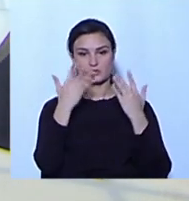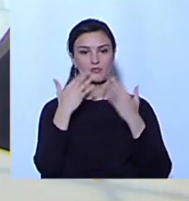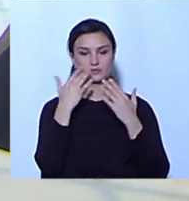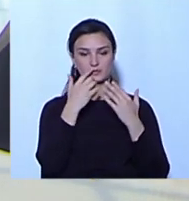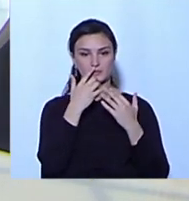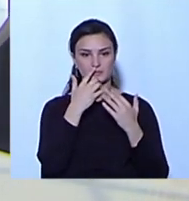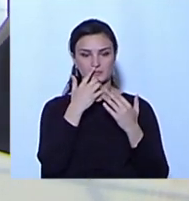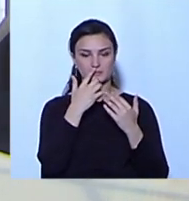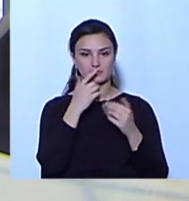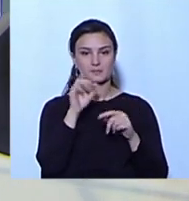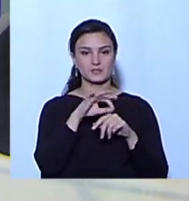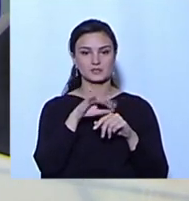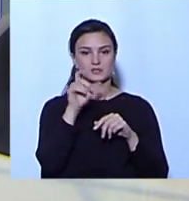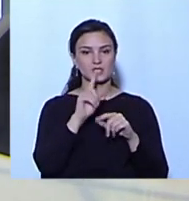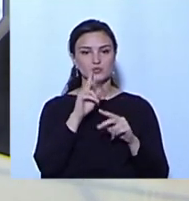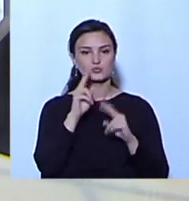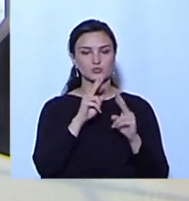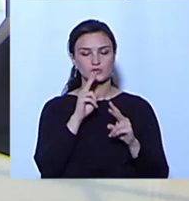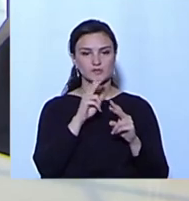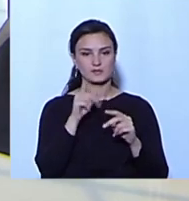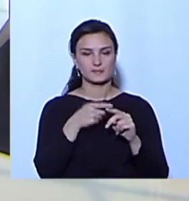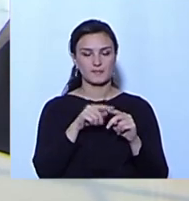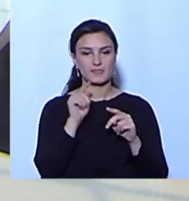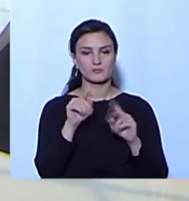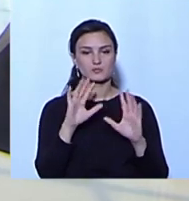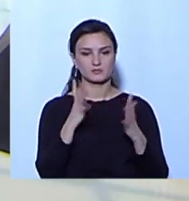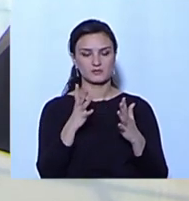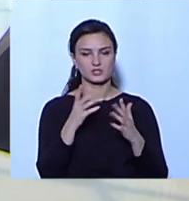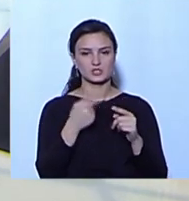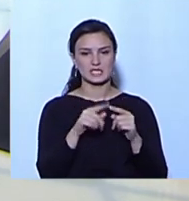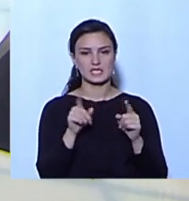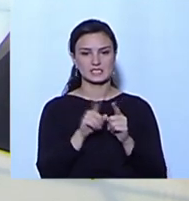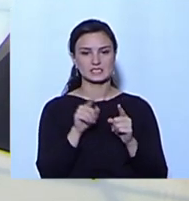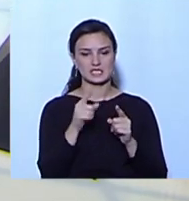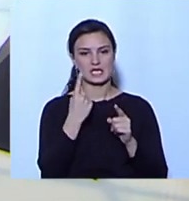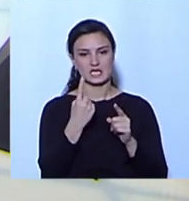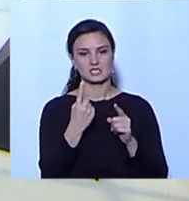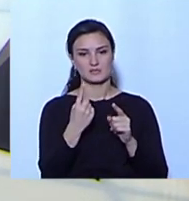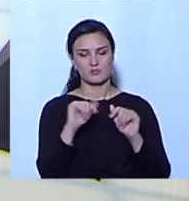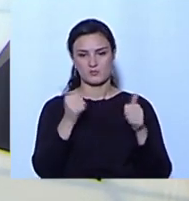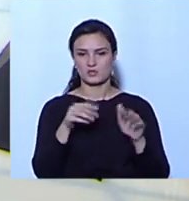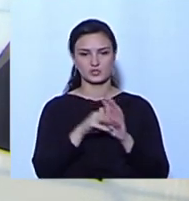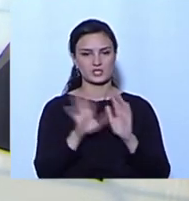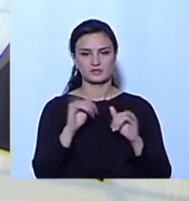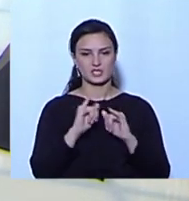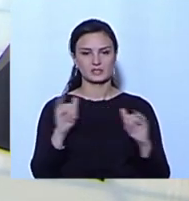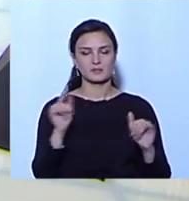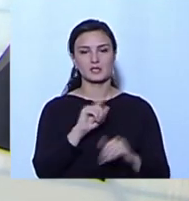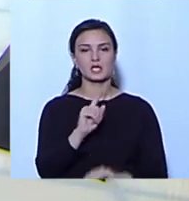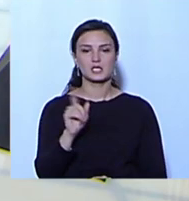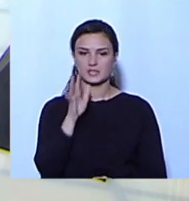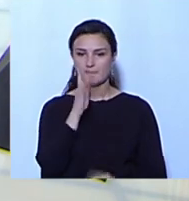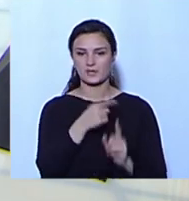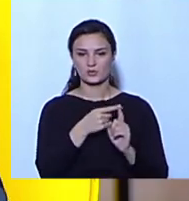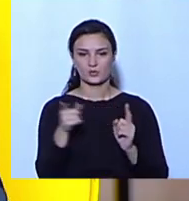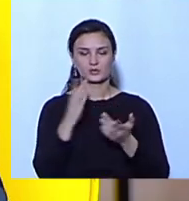წარმოვიდგინოთ, აი პაციენტი რას უჩივის. მიელიტის შემთხვევაში ეს ერთ მომენტში როგორც წესი არ ვითარდება, რაღაცა